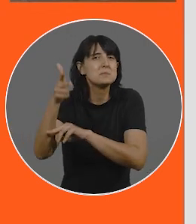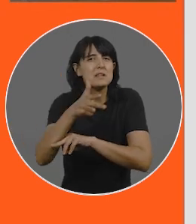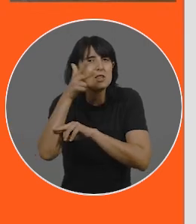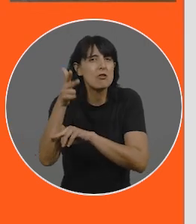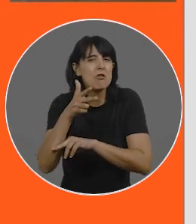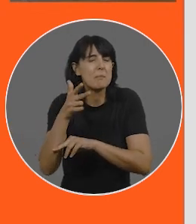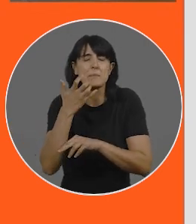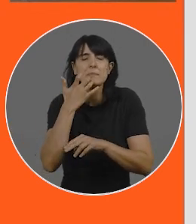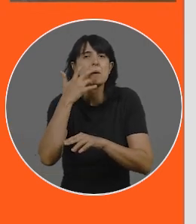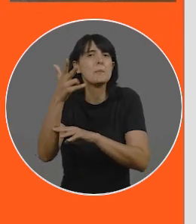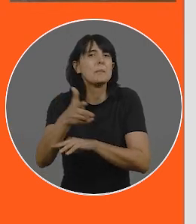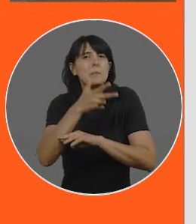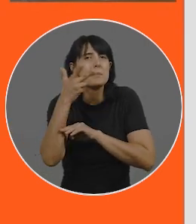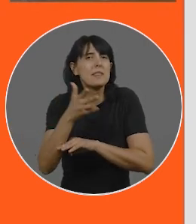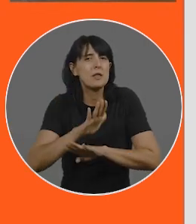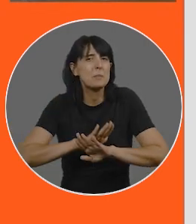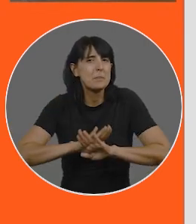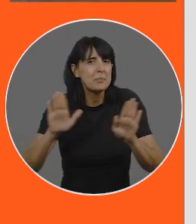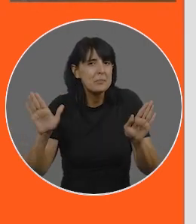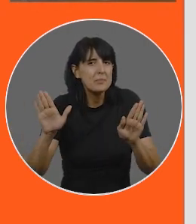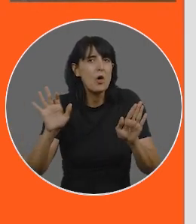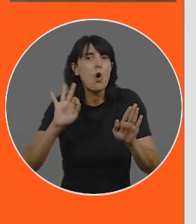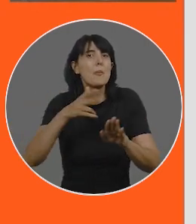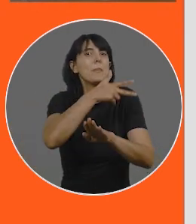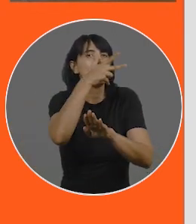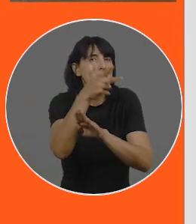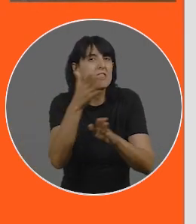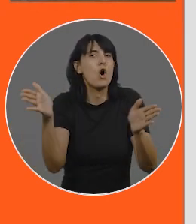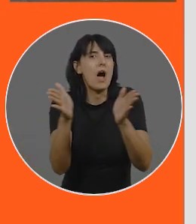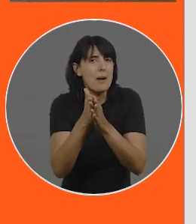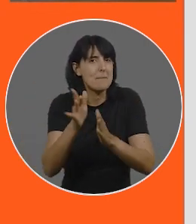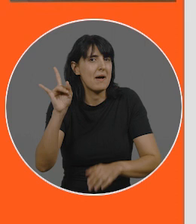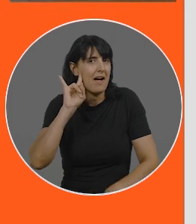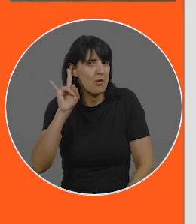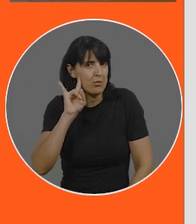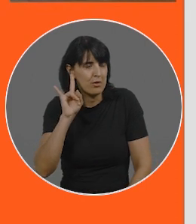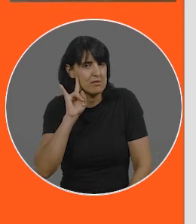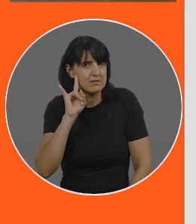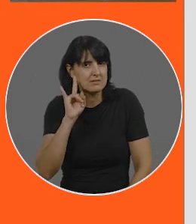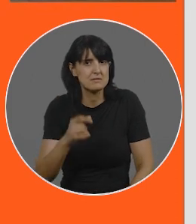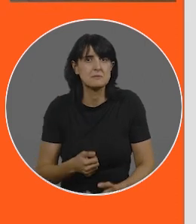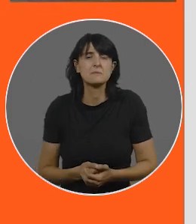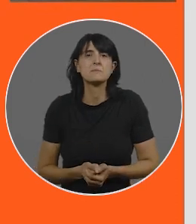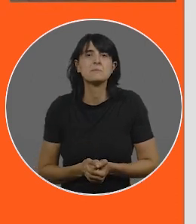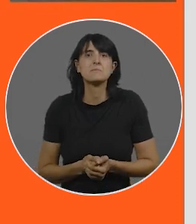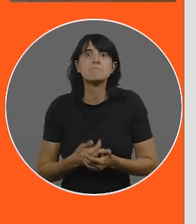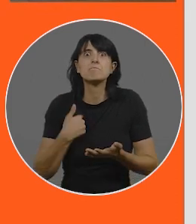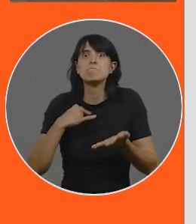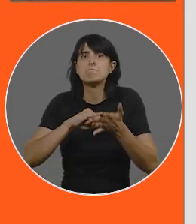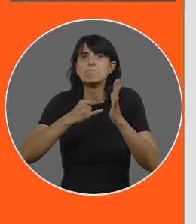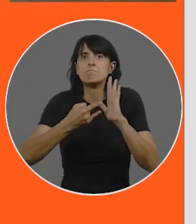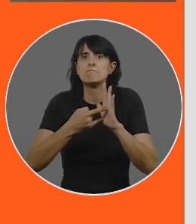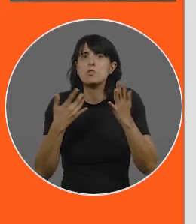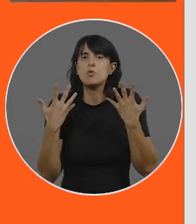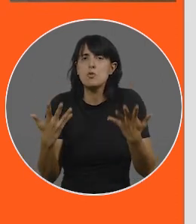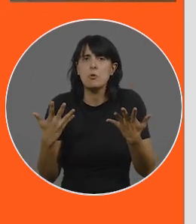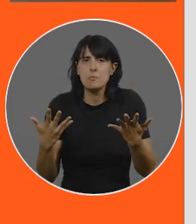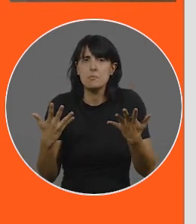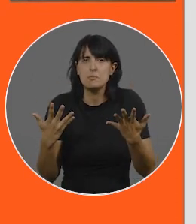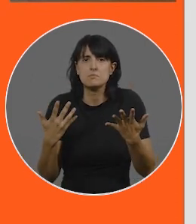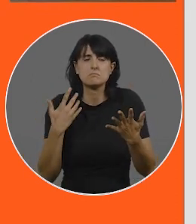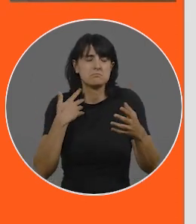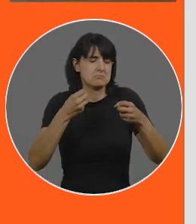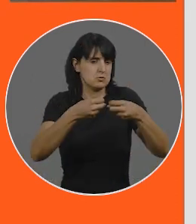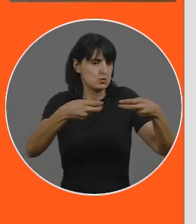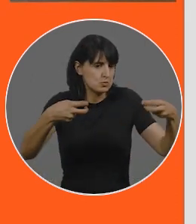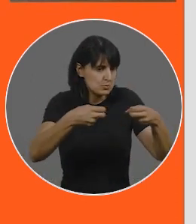tenir un vídeo? Doncs pot ser només vídeo o pot ser un vídeo que també té àudio. Poden ser les dues coses. Com ho arreglem això?